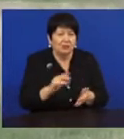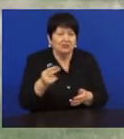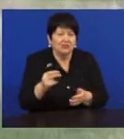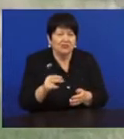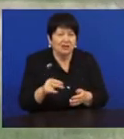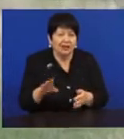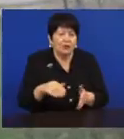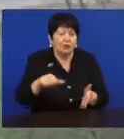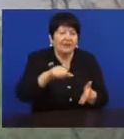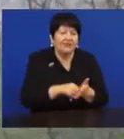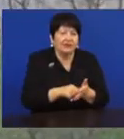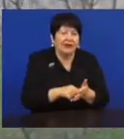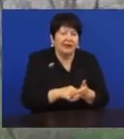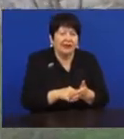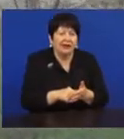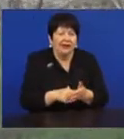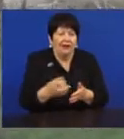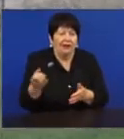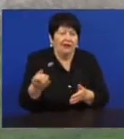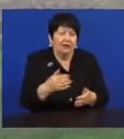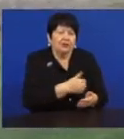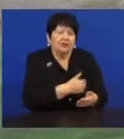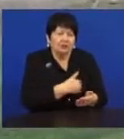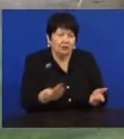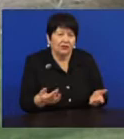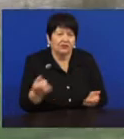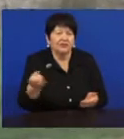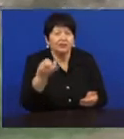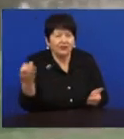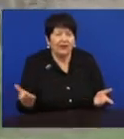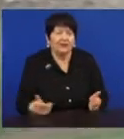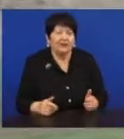participarea voluntarilor, tinerilor, entuziaștilor.